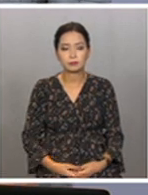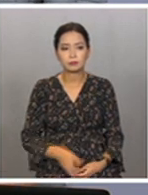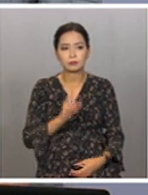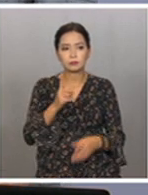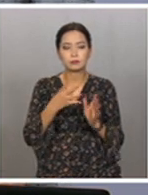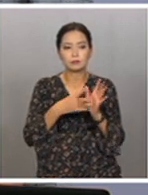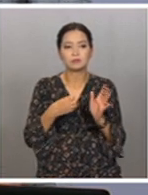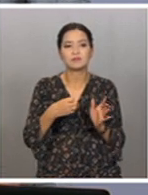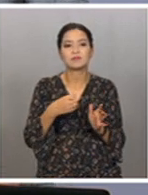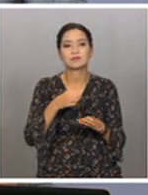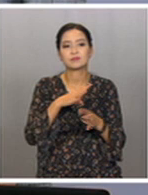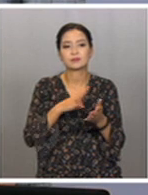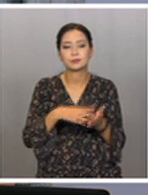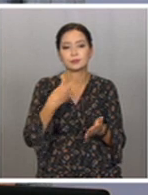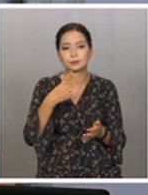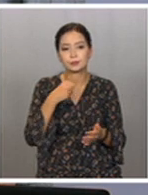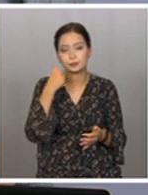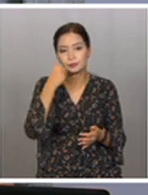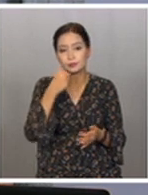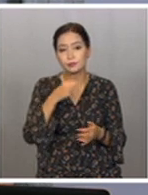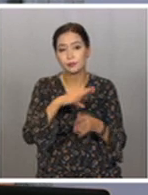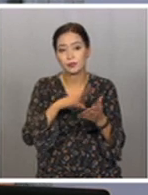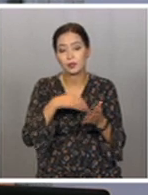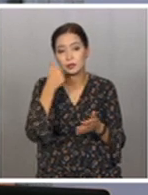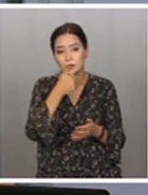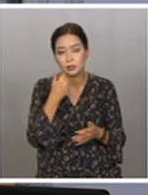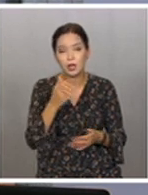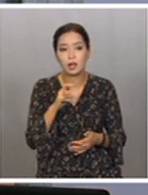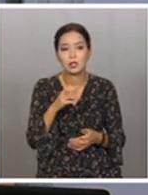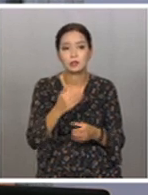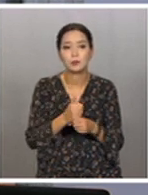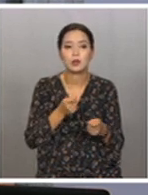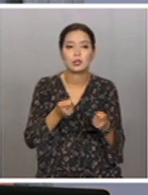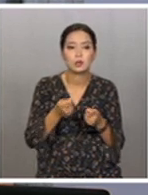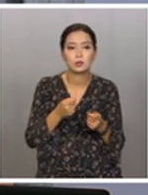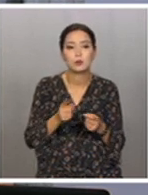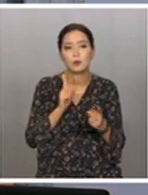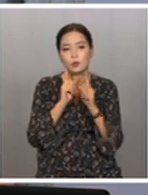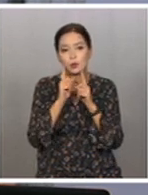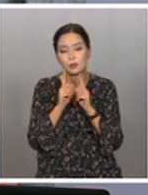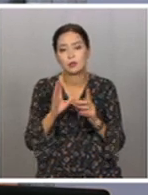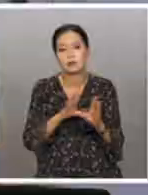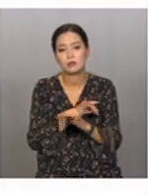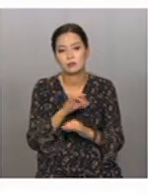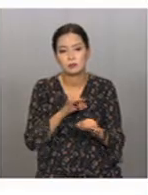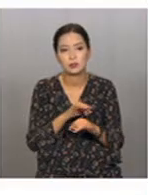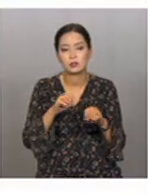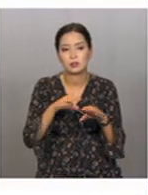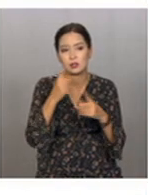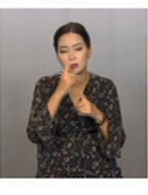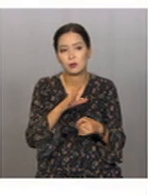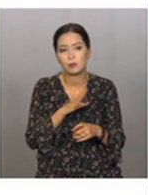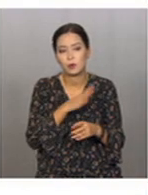1919 жылдың 13 желтоқсанында Алаш орданың батыс бөлімшесі кеңестер жағына өту туралы жариялады. Осы